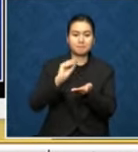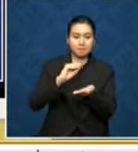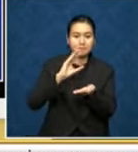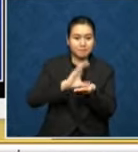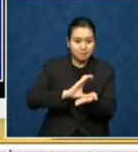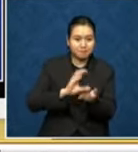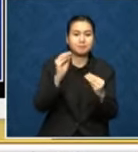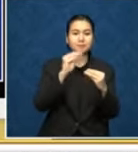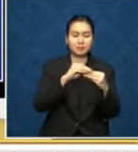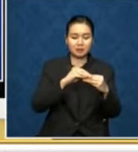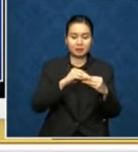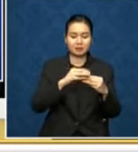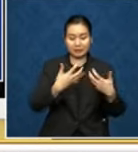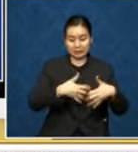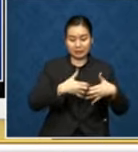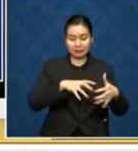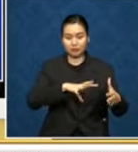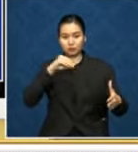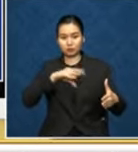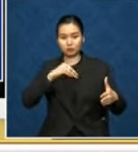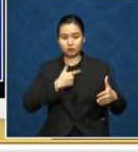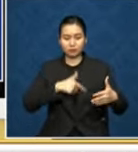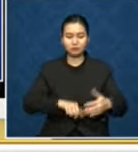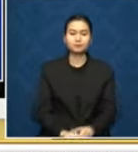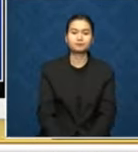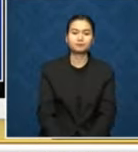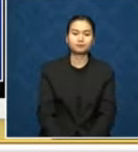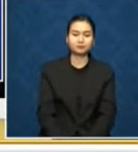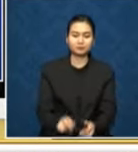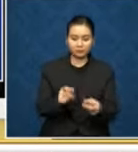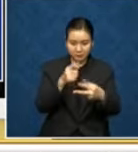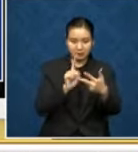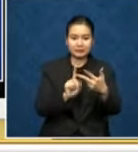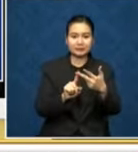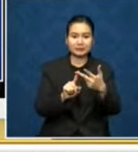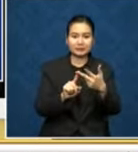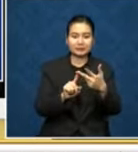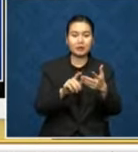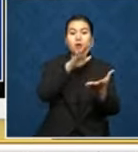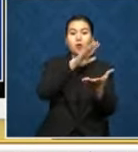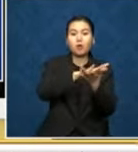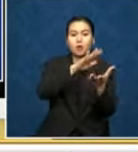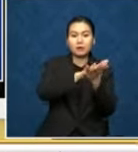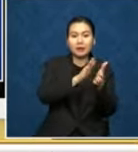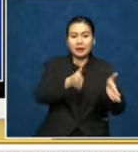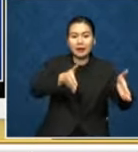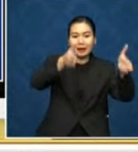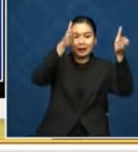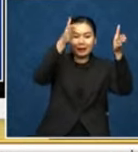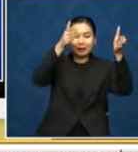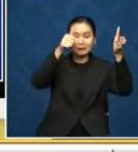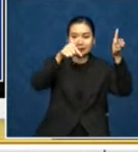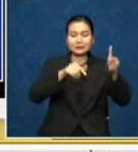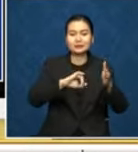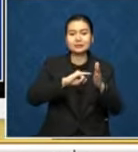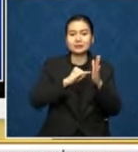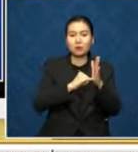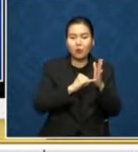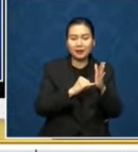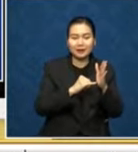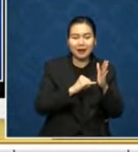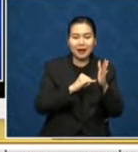ของสถานีสูบน้ำกับถนนคสล.หลังเขื่อนครับเรื่องที่3เรื่องอาคารโรงเรียนตติวิทยาภูมิครับอำเภอวิเศษชัยชาญจังหวัดอ่างทองโรงเ